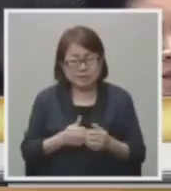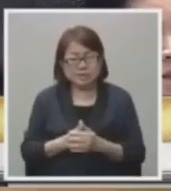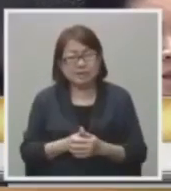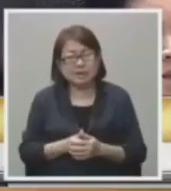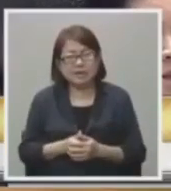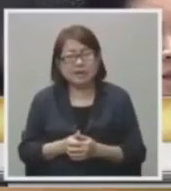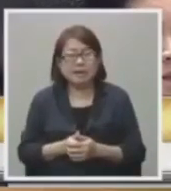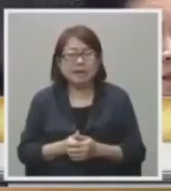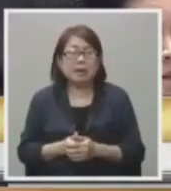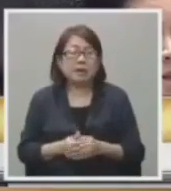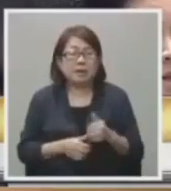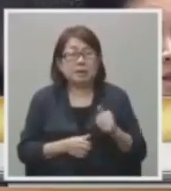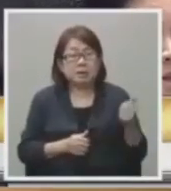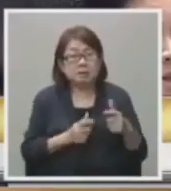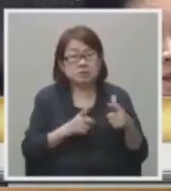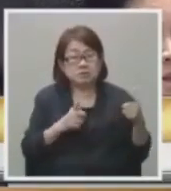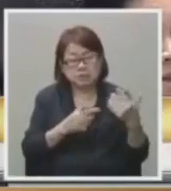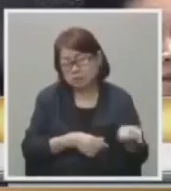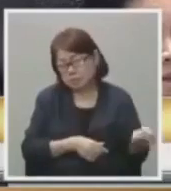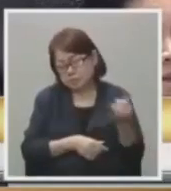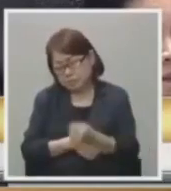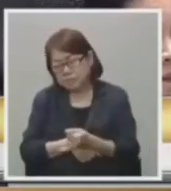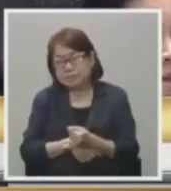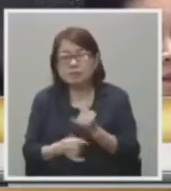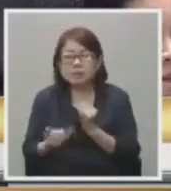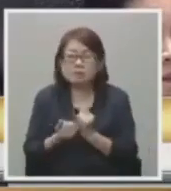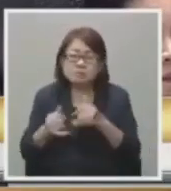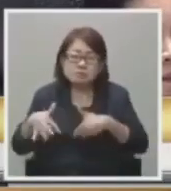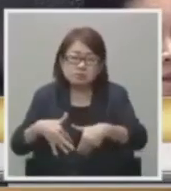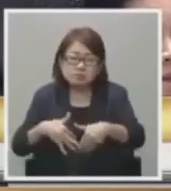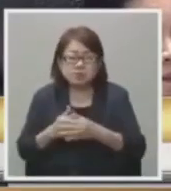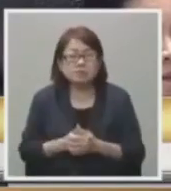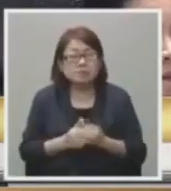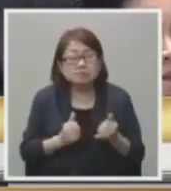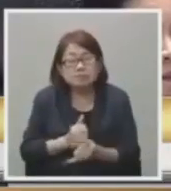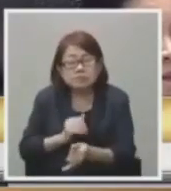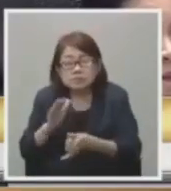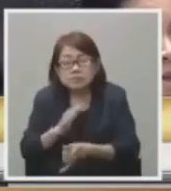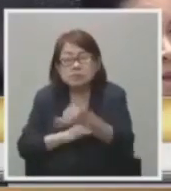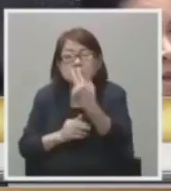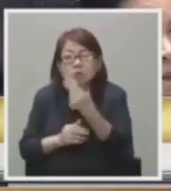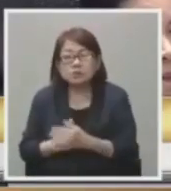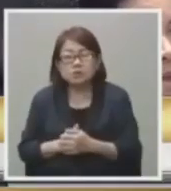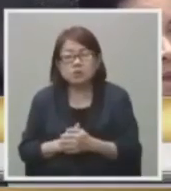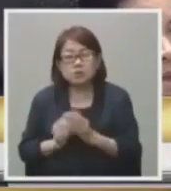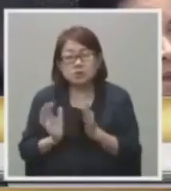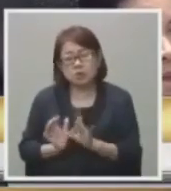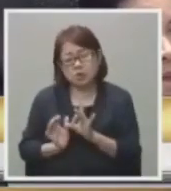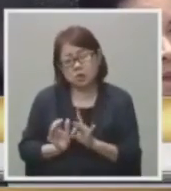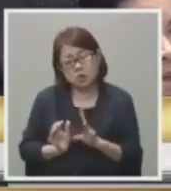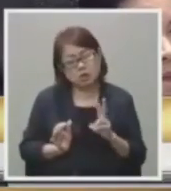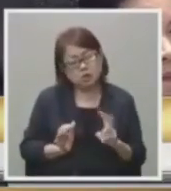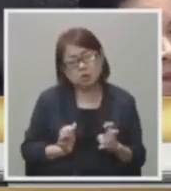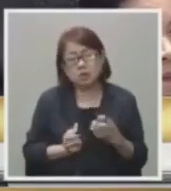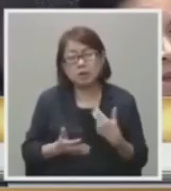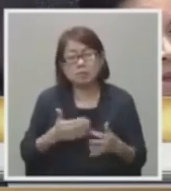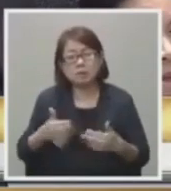ลงมาลากหญ้าหน่อยก็แล้วกันอย่างน้อยๆร้อยสองร้อยต่อคนถ้า